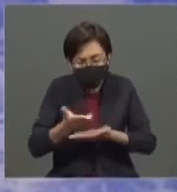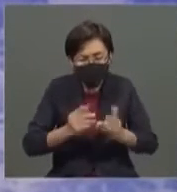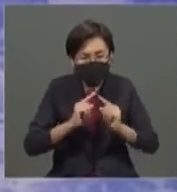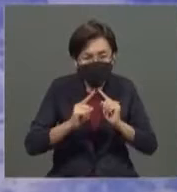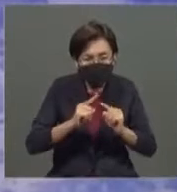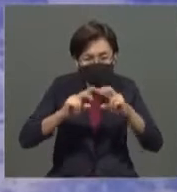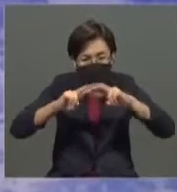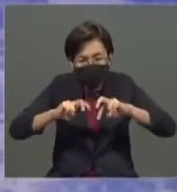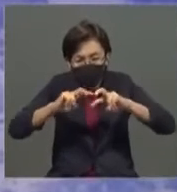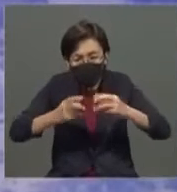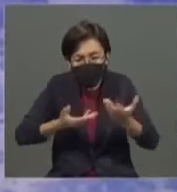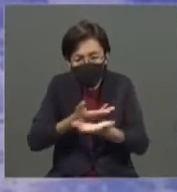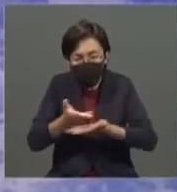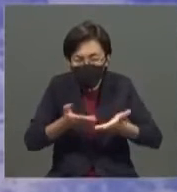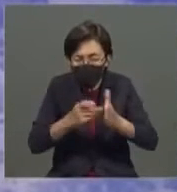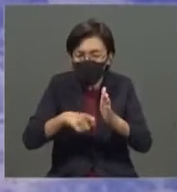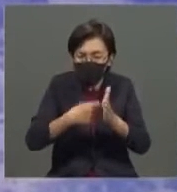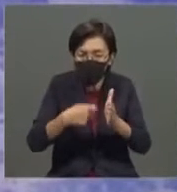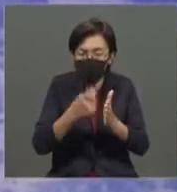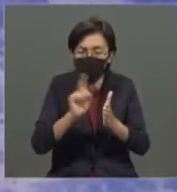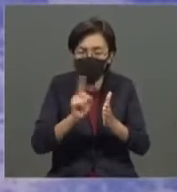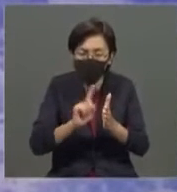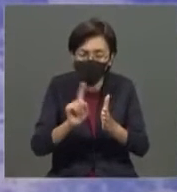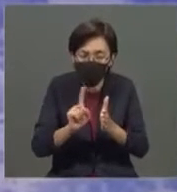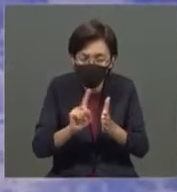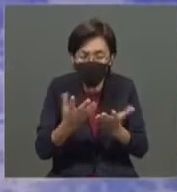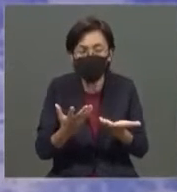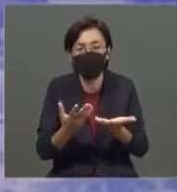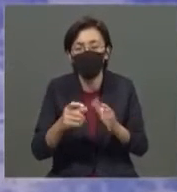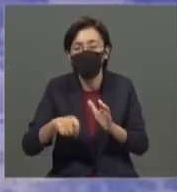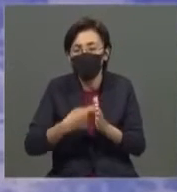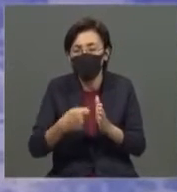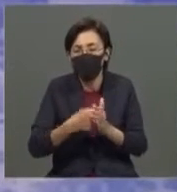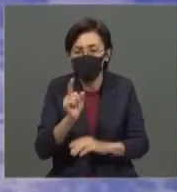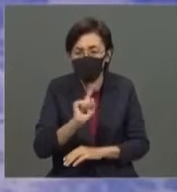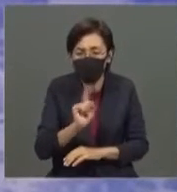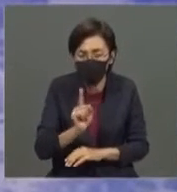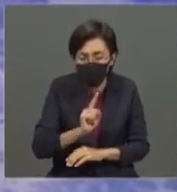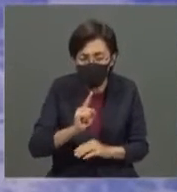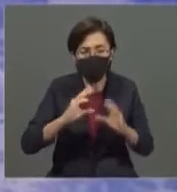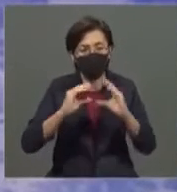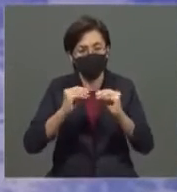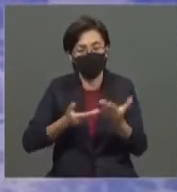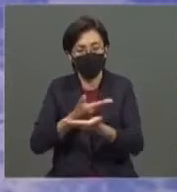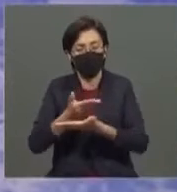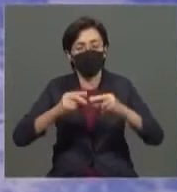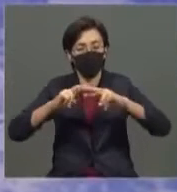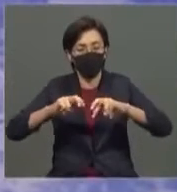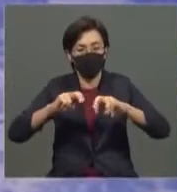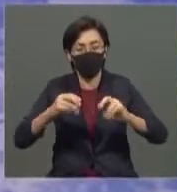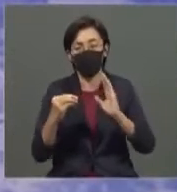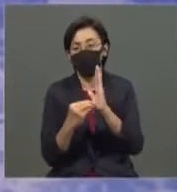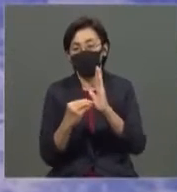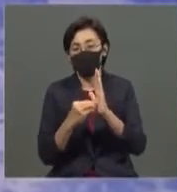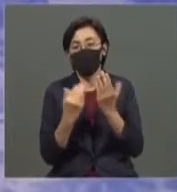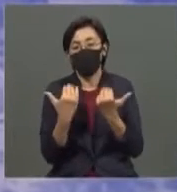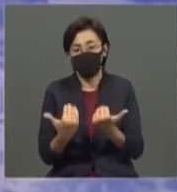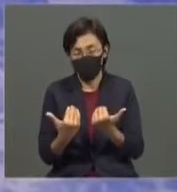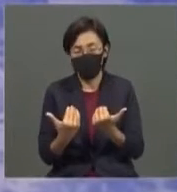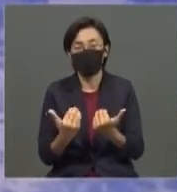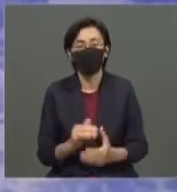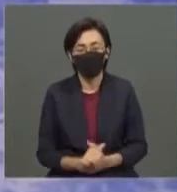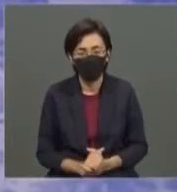ยกันว่ามีสาเหตุมีประเด็นขึ้นมาจากอะไรนะครับเราจะเห็นจากกรุงเทพมหานครวันนี้ก็จะมีรายง